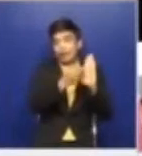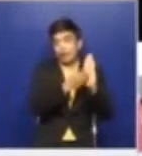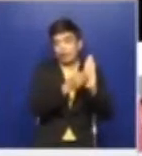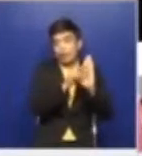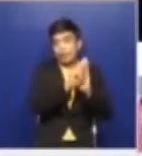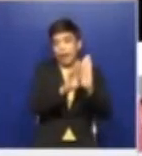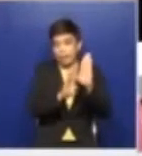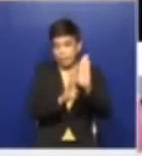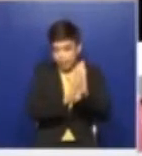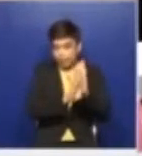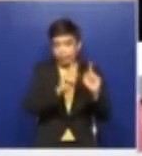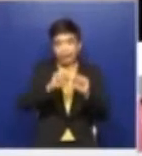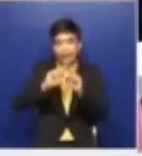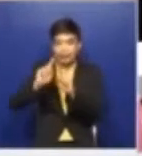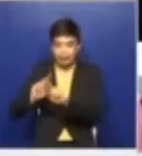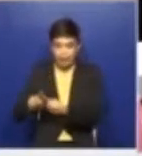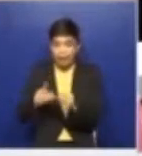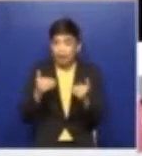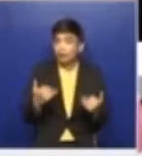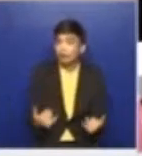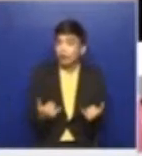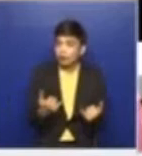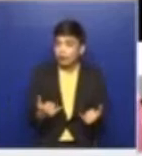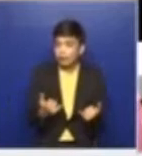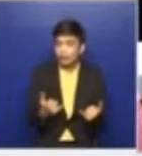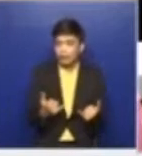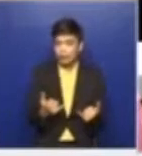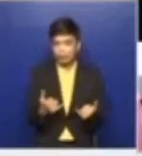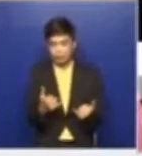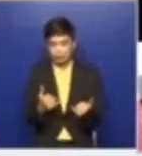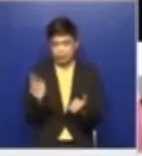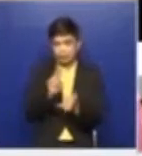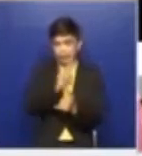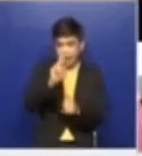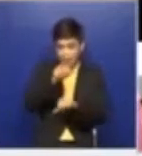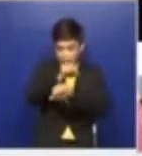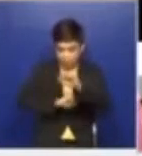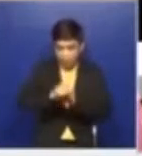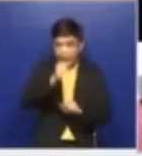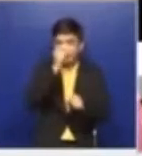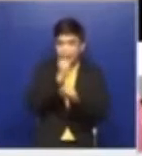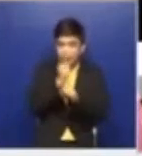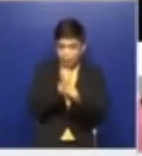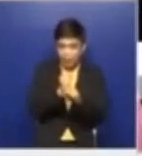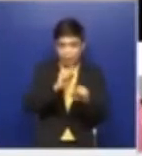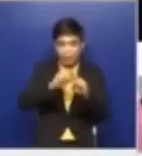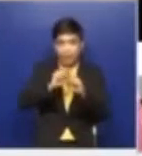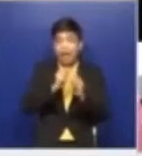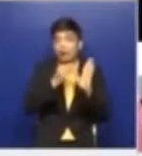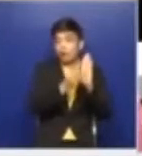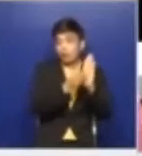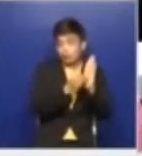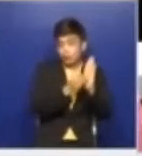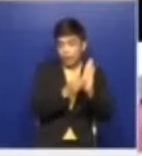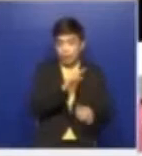ครซึ่งในขณะนี้ยังไม่เอื้อต่อการที่จะให้กรุงเทพมหานครนั้นเป็น